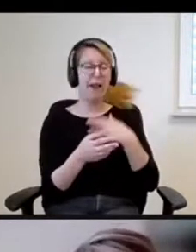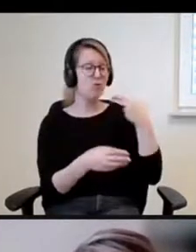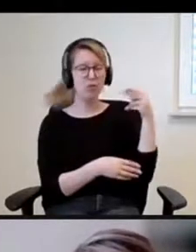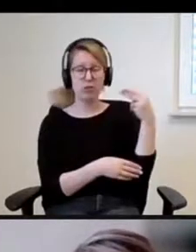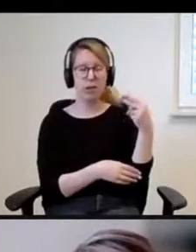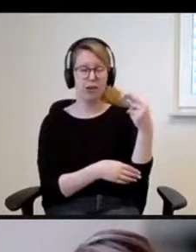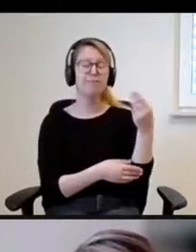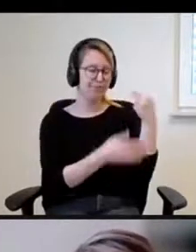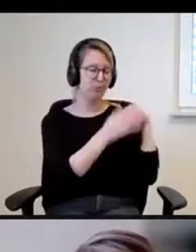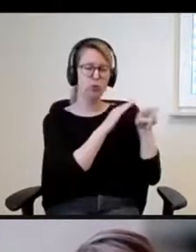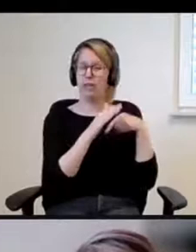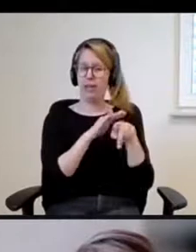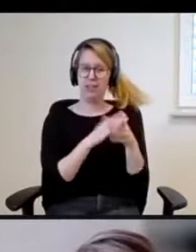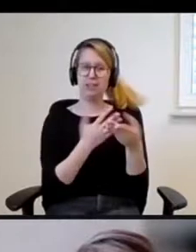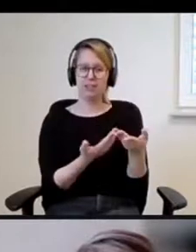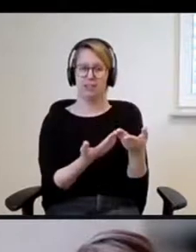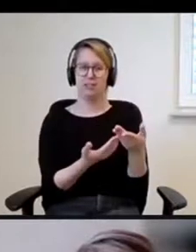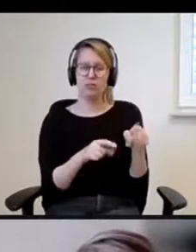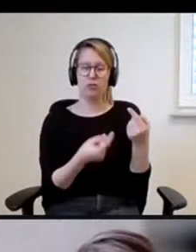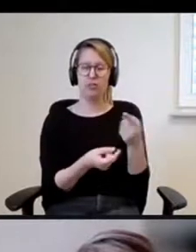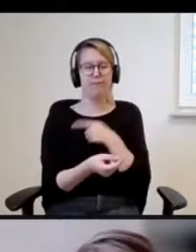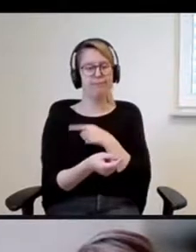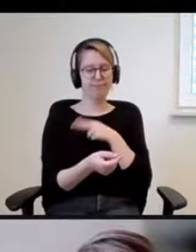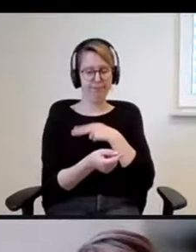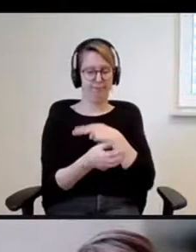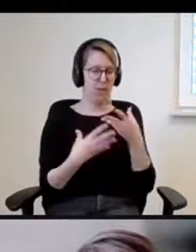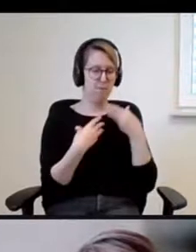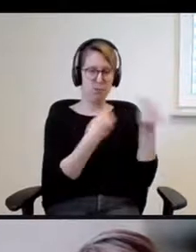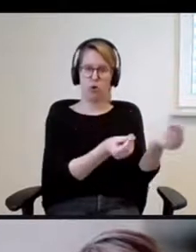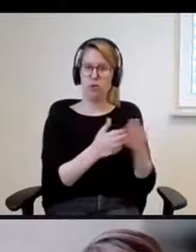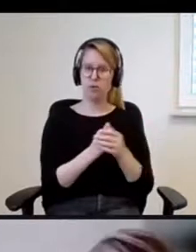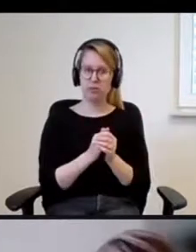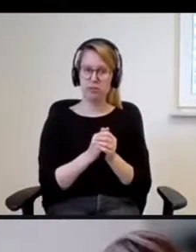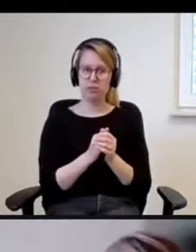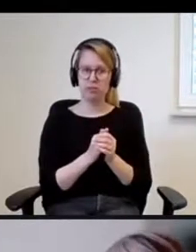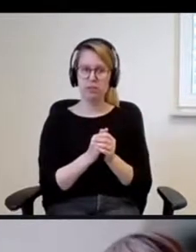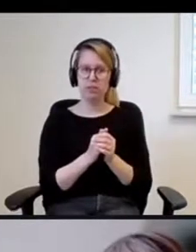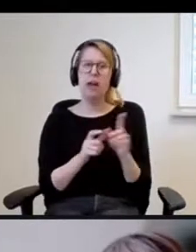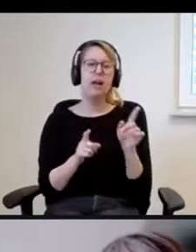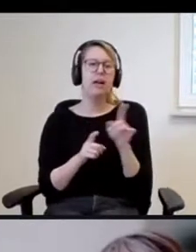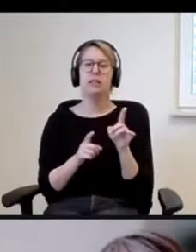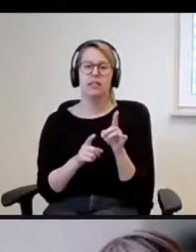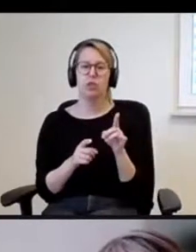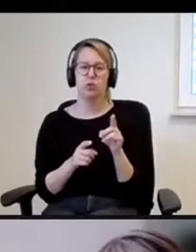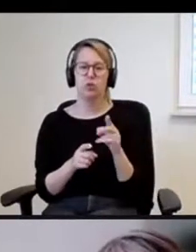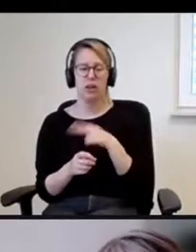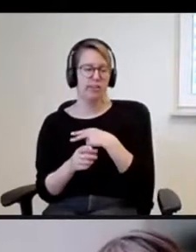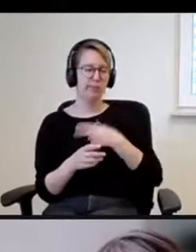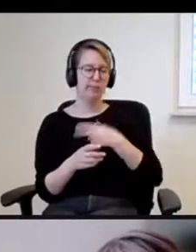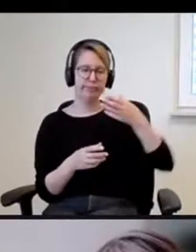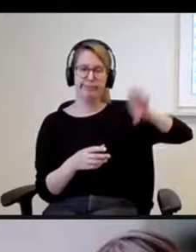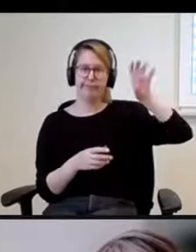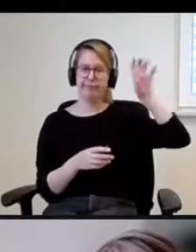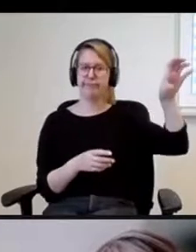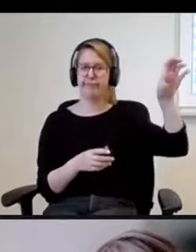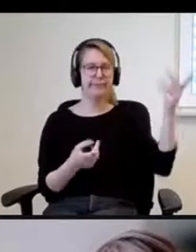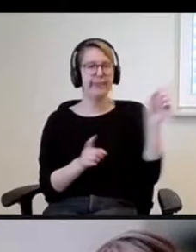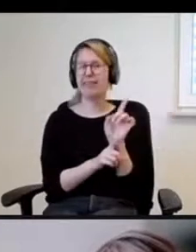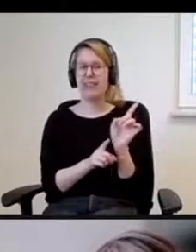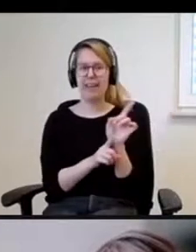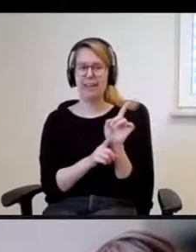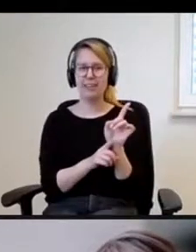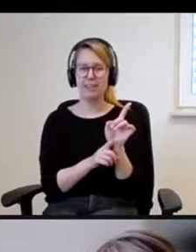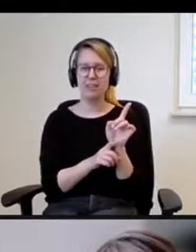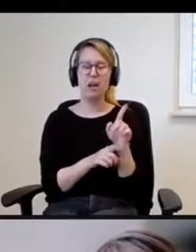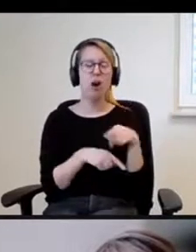accessibel. Und ich weiß, was das da geht. Geht nicht nur darum, für sich in ein Level und dir zu hängen und dann zu sagen, kommt